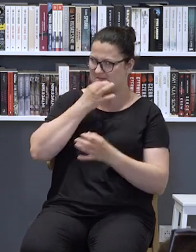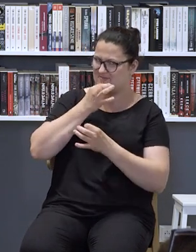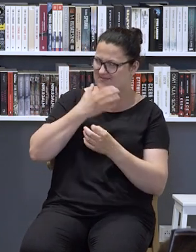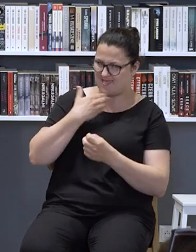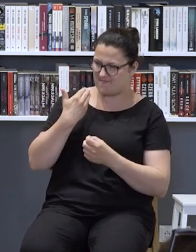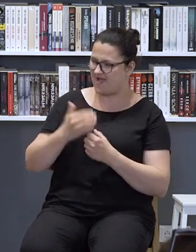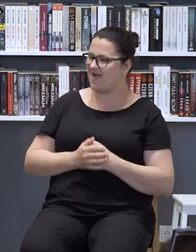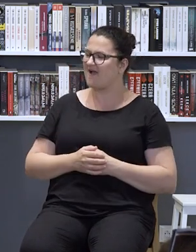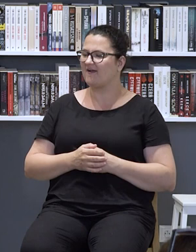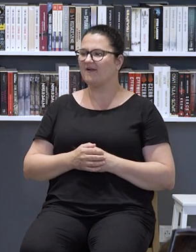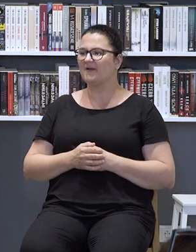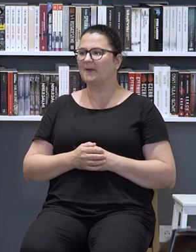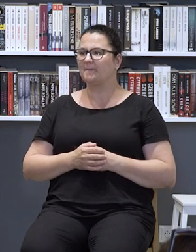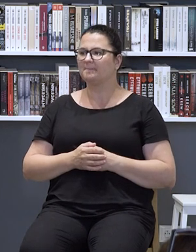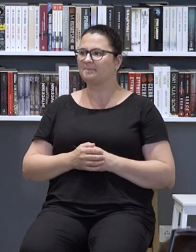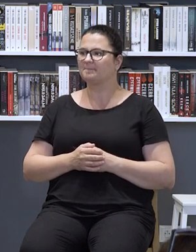Ja jestem